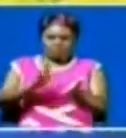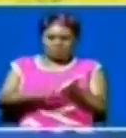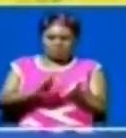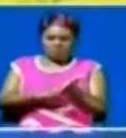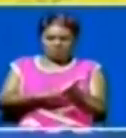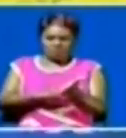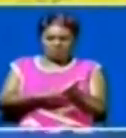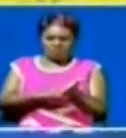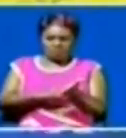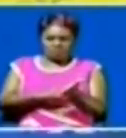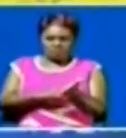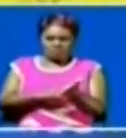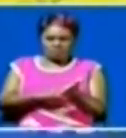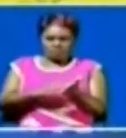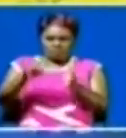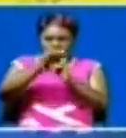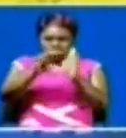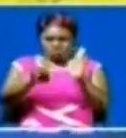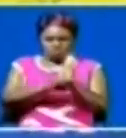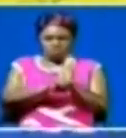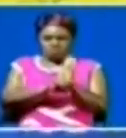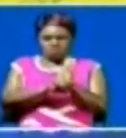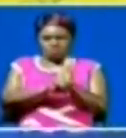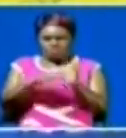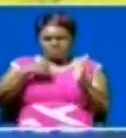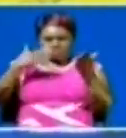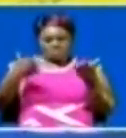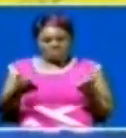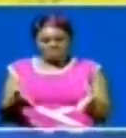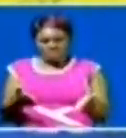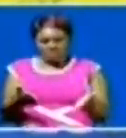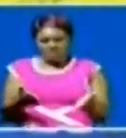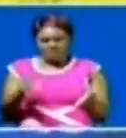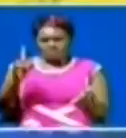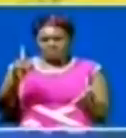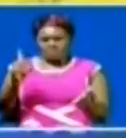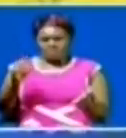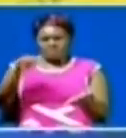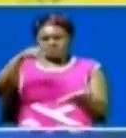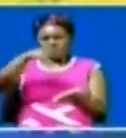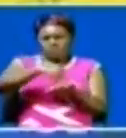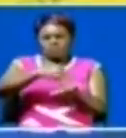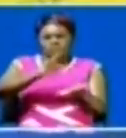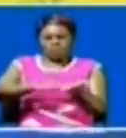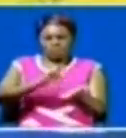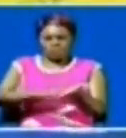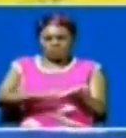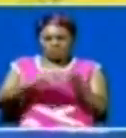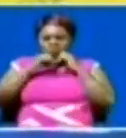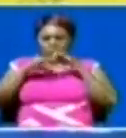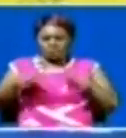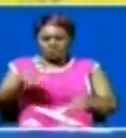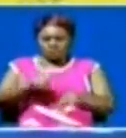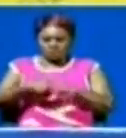kwa constitution ya Kenya. I was there. I was one of those who recommended gatuzi. Na wakati